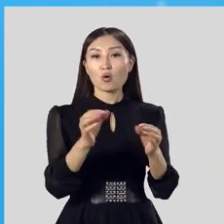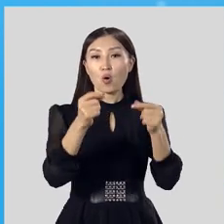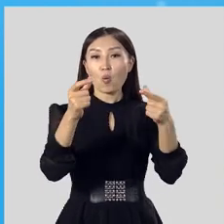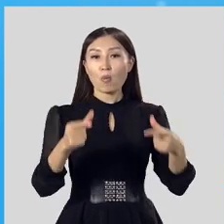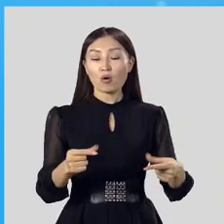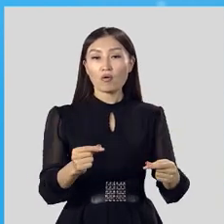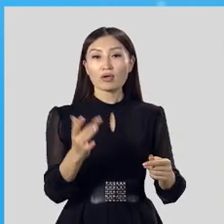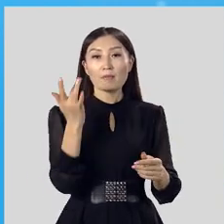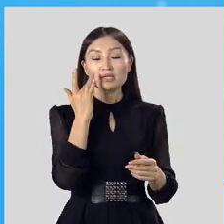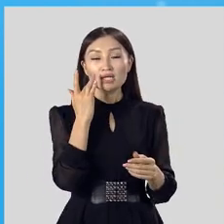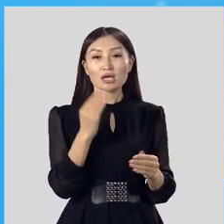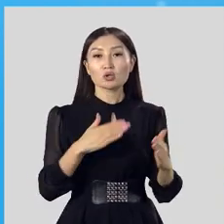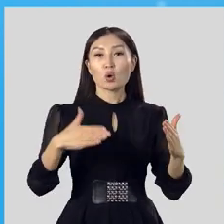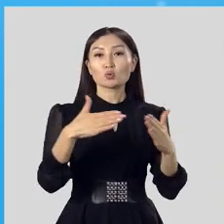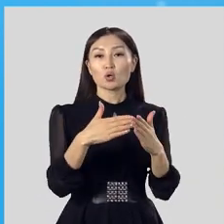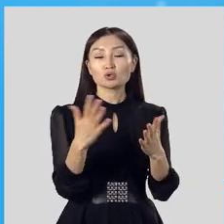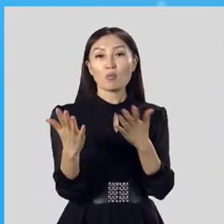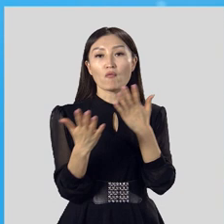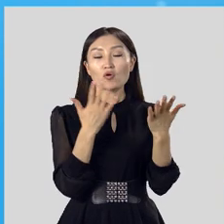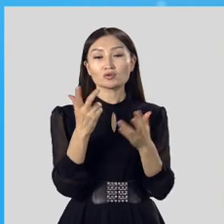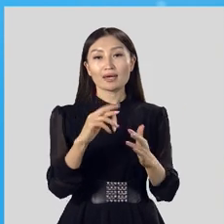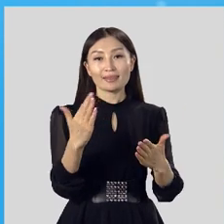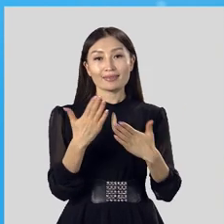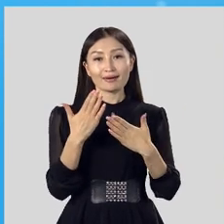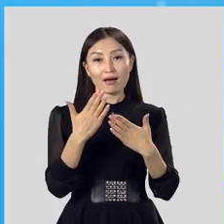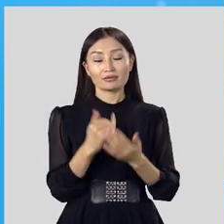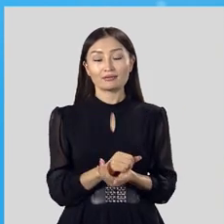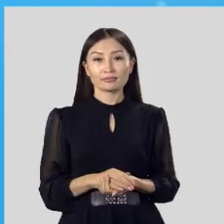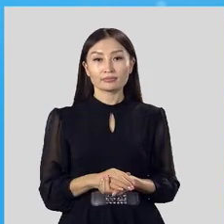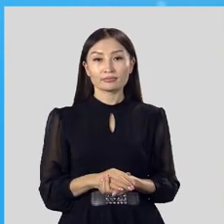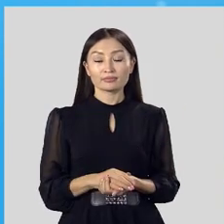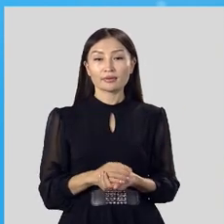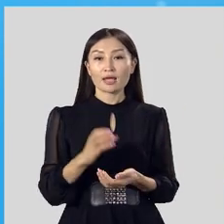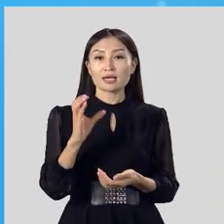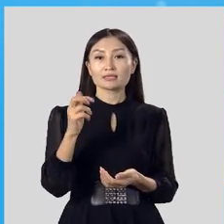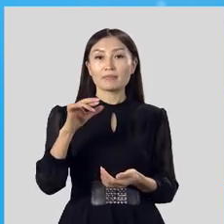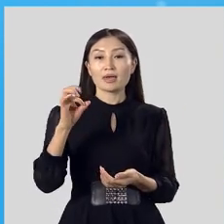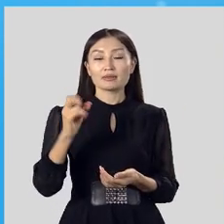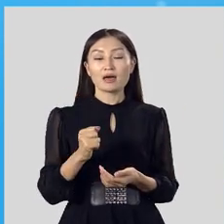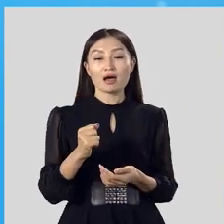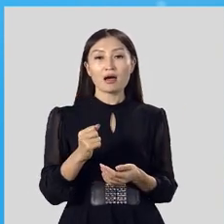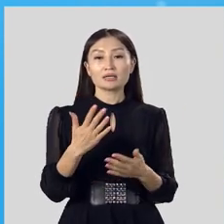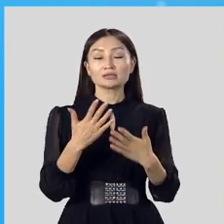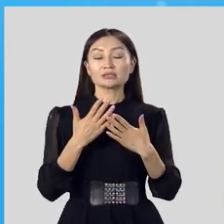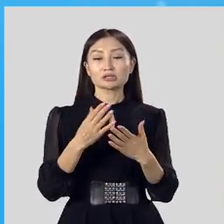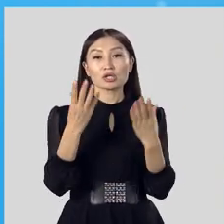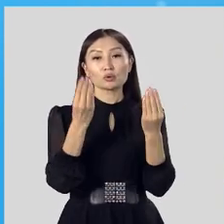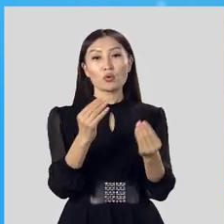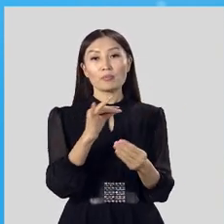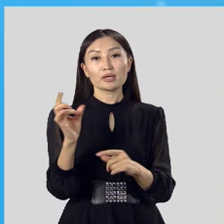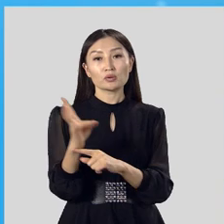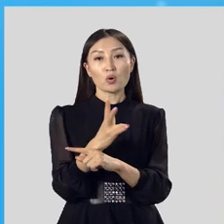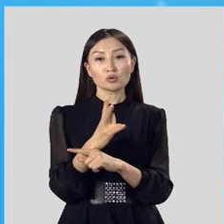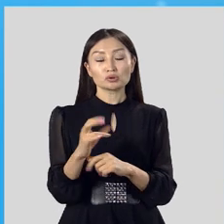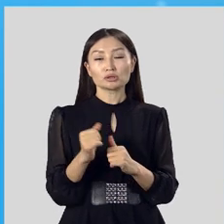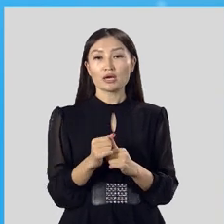чтобы к ним был постоянно доступ воздуха для дыхания. Семена дышат и днем, и ночью.